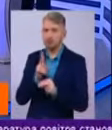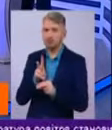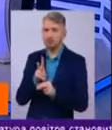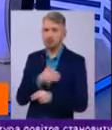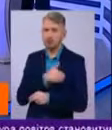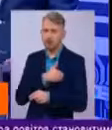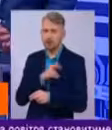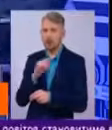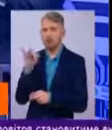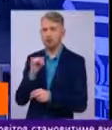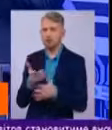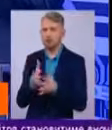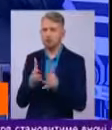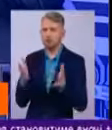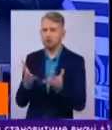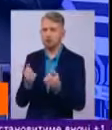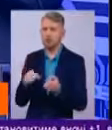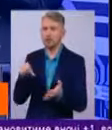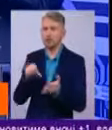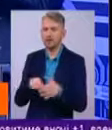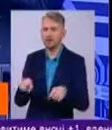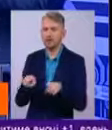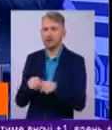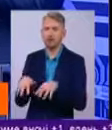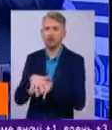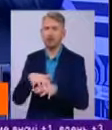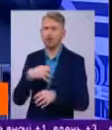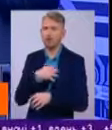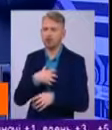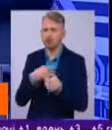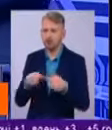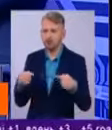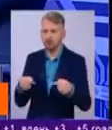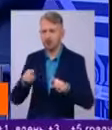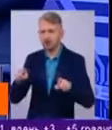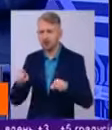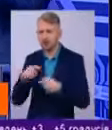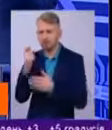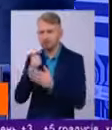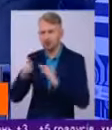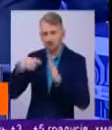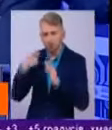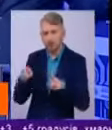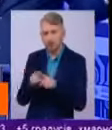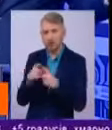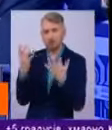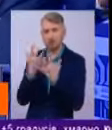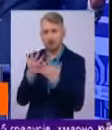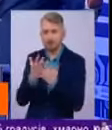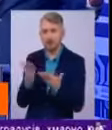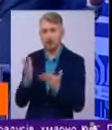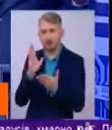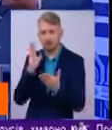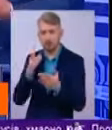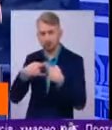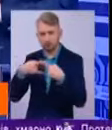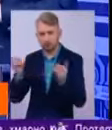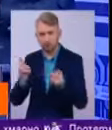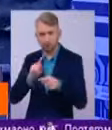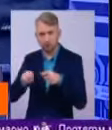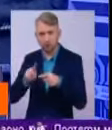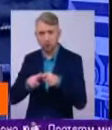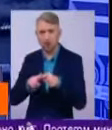більше брати участь ось в таких суспільно важливих речах, створення таких картин, які дійсно вийдуть на широкий екран і